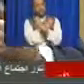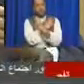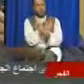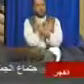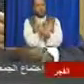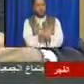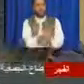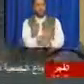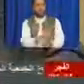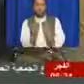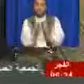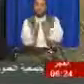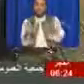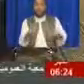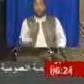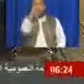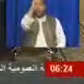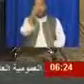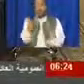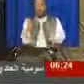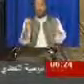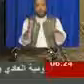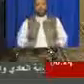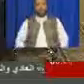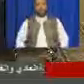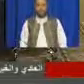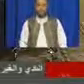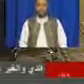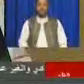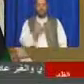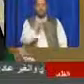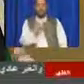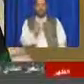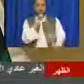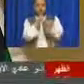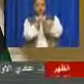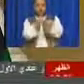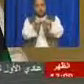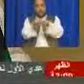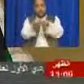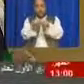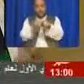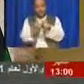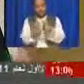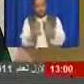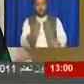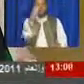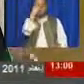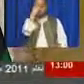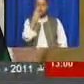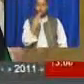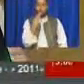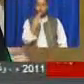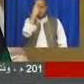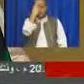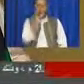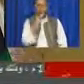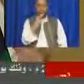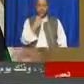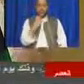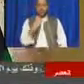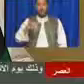فكيف اذا صالح امه ولا بله بحالها طيب هل من كلمه دكتور لاخواننا في مصراته